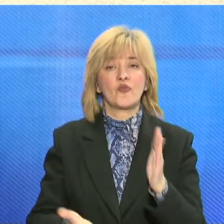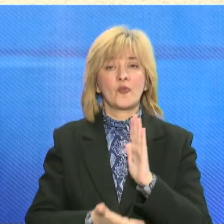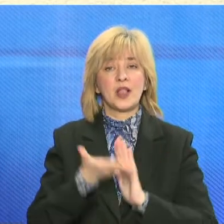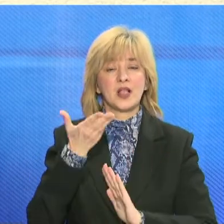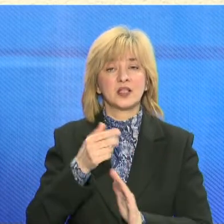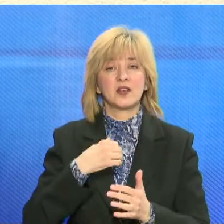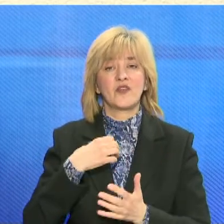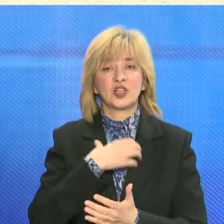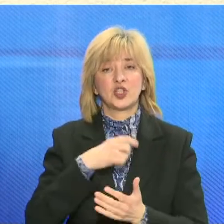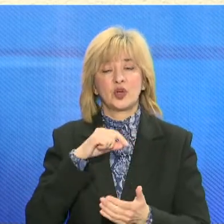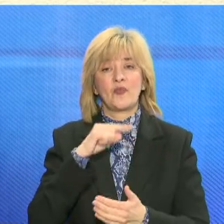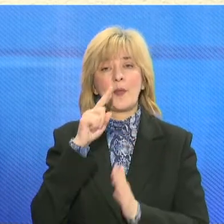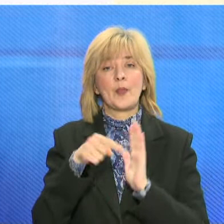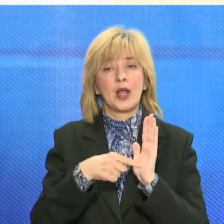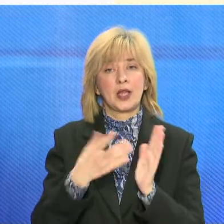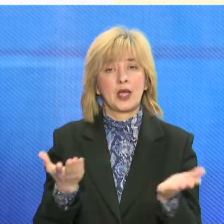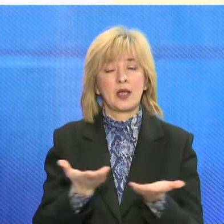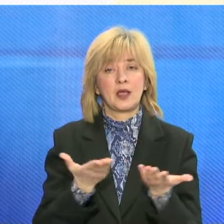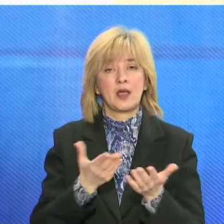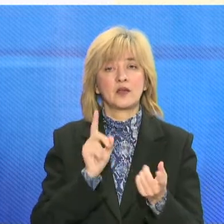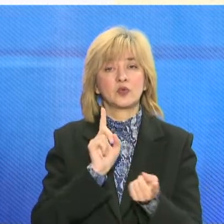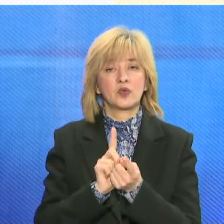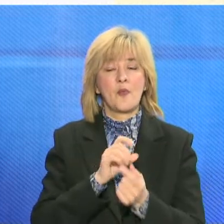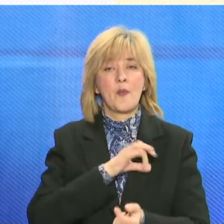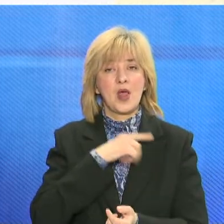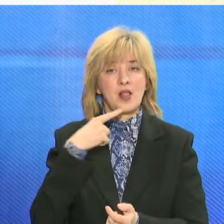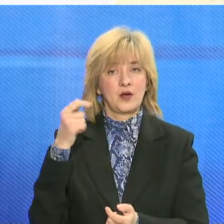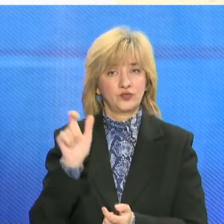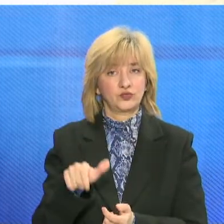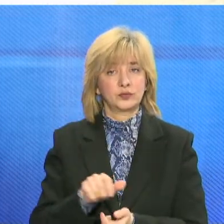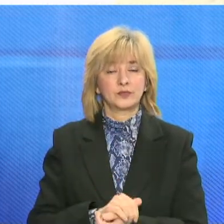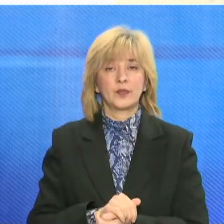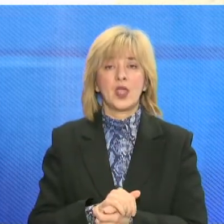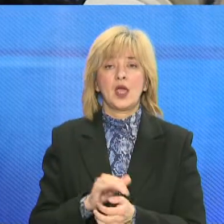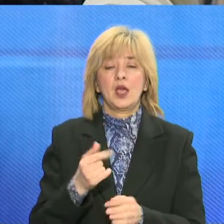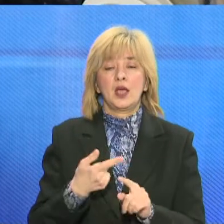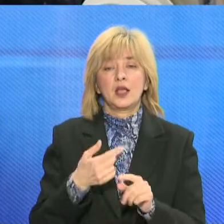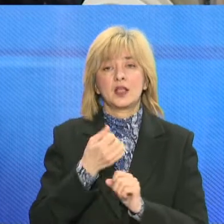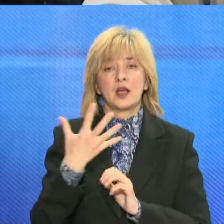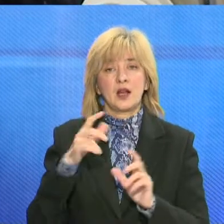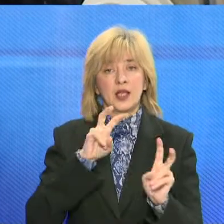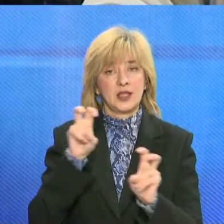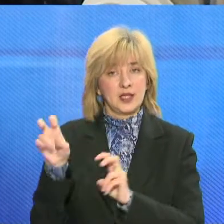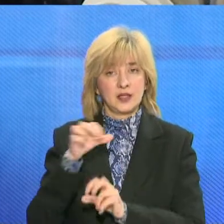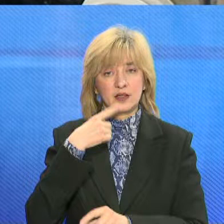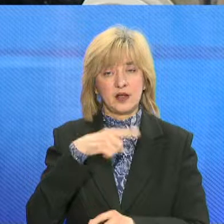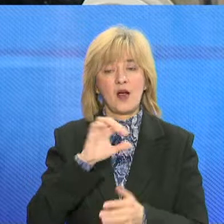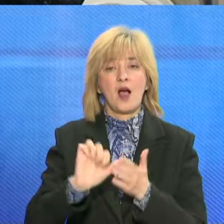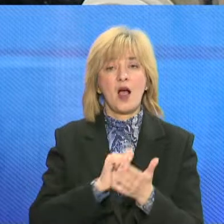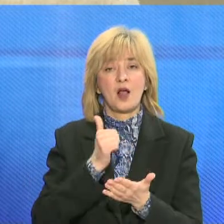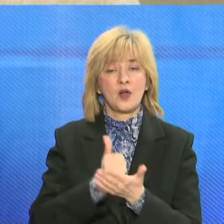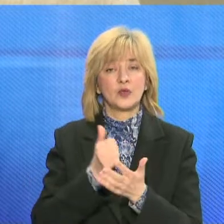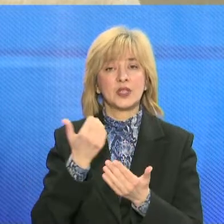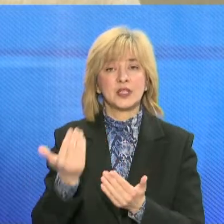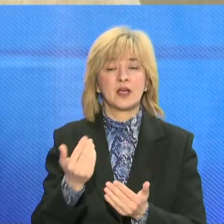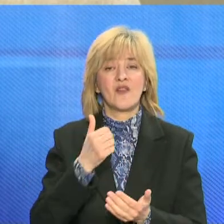которыми сутыкнулась Беларусь. Эксперт першопочатково задал тон гутарцы несколькими тезисами. Главный из них – важно обмерковывать